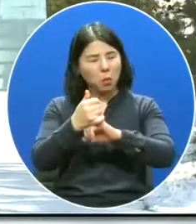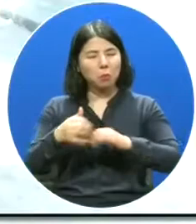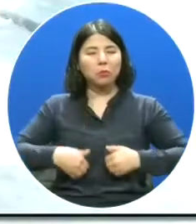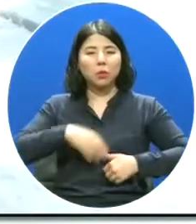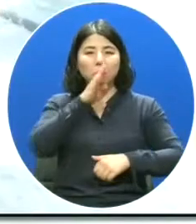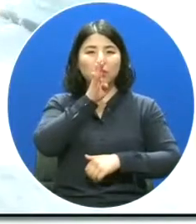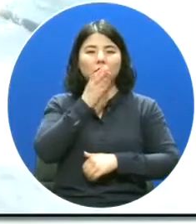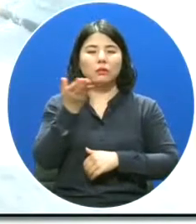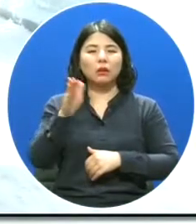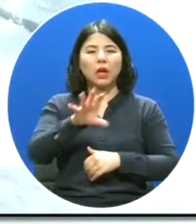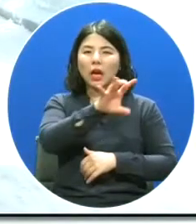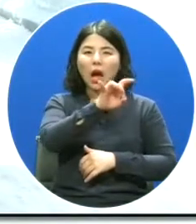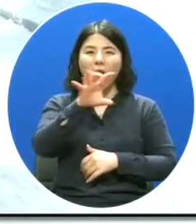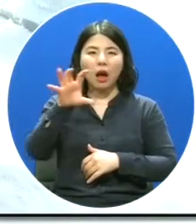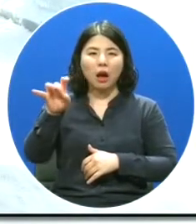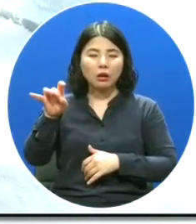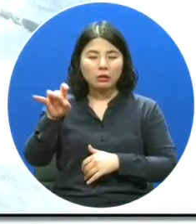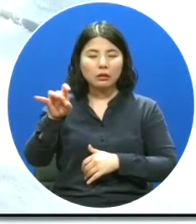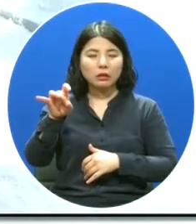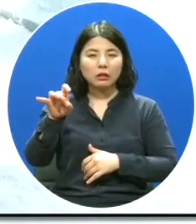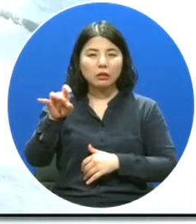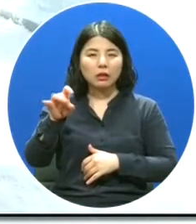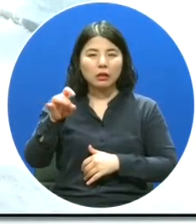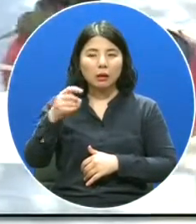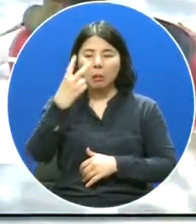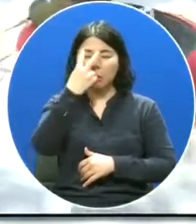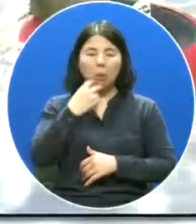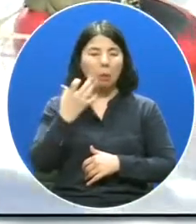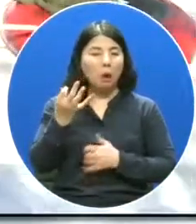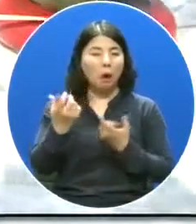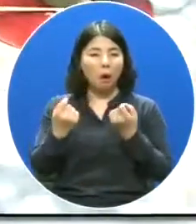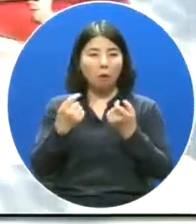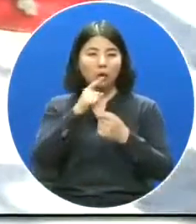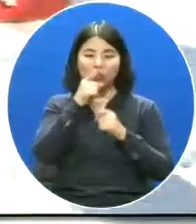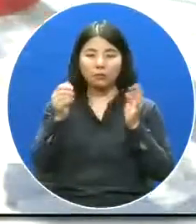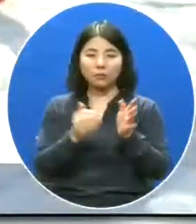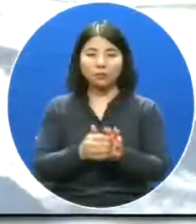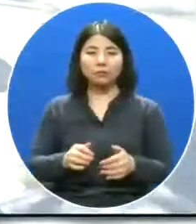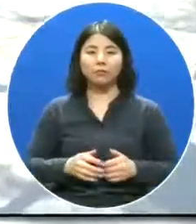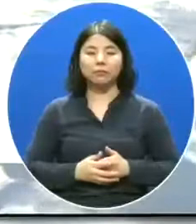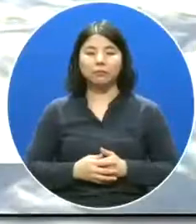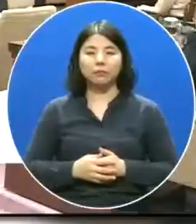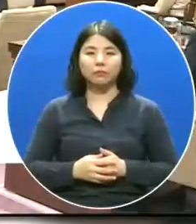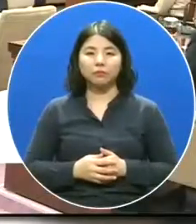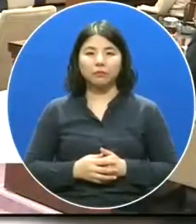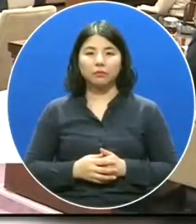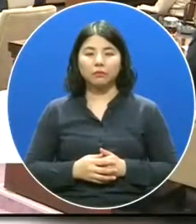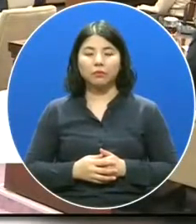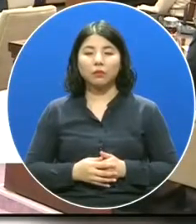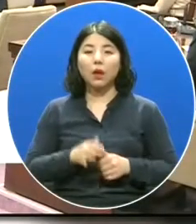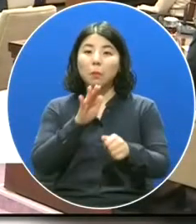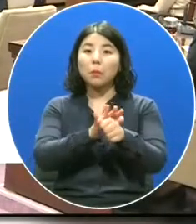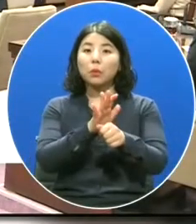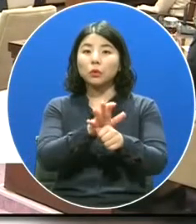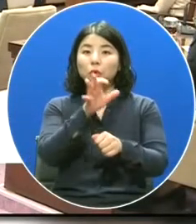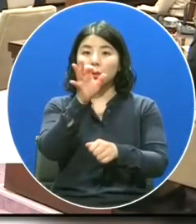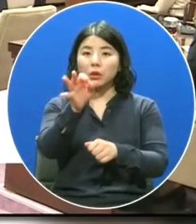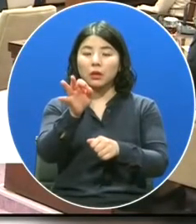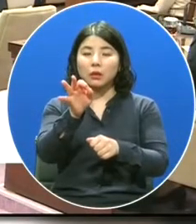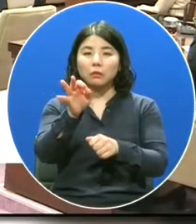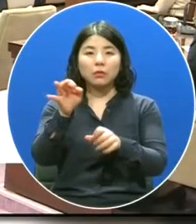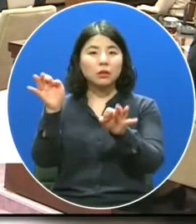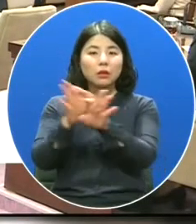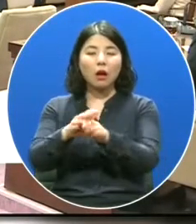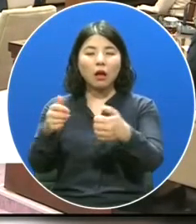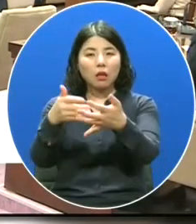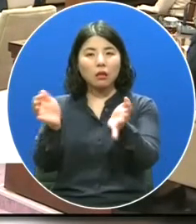필요하지만 때때로 눈먼 돈처럼 여겨지는 경우도 있다고 합니다. 반면 보조금이 날아간